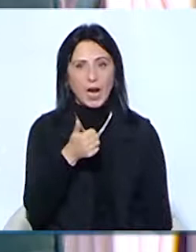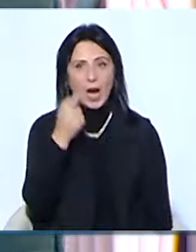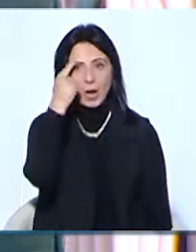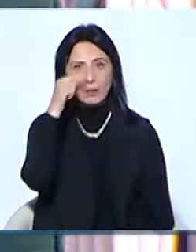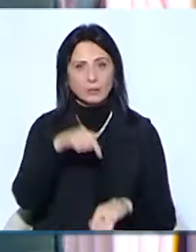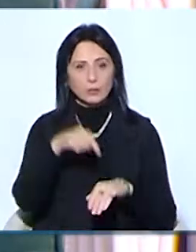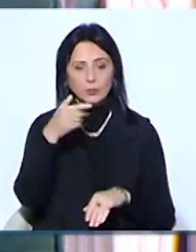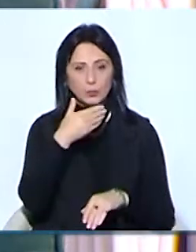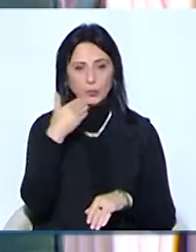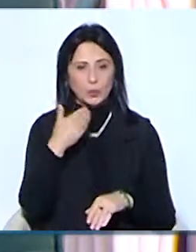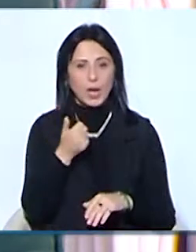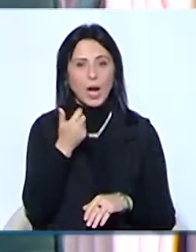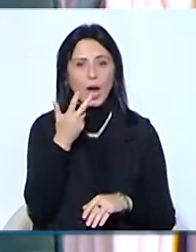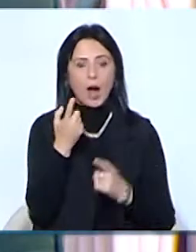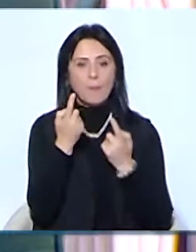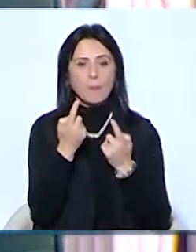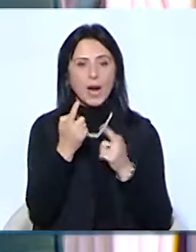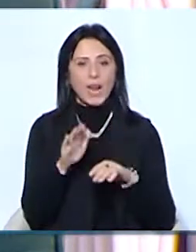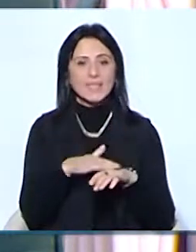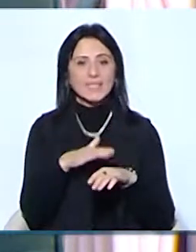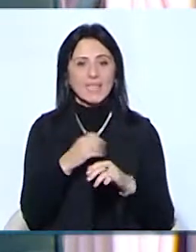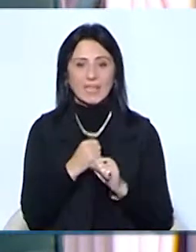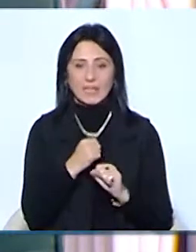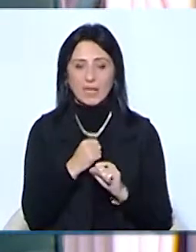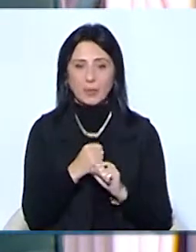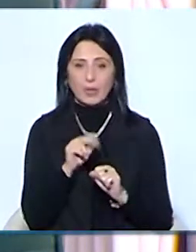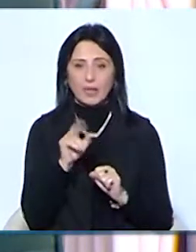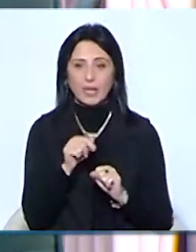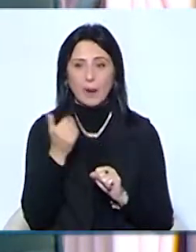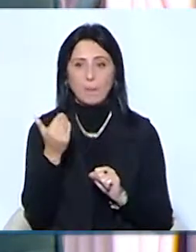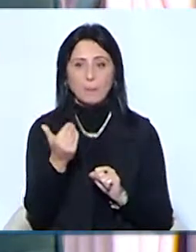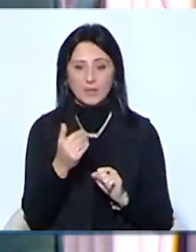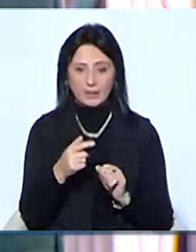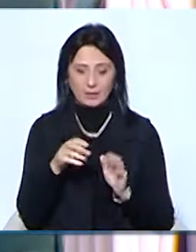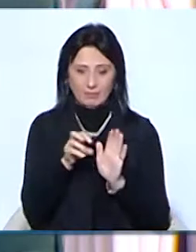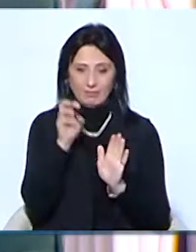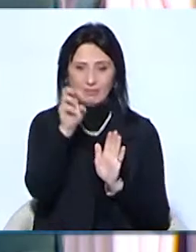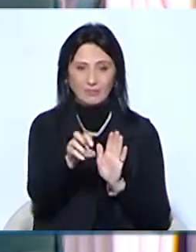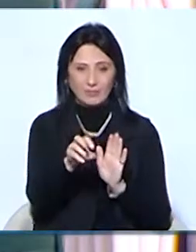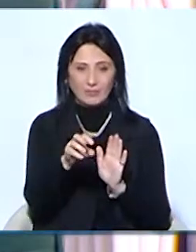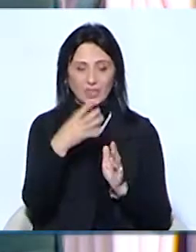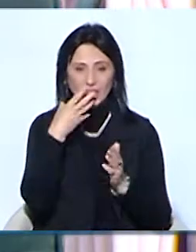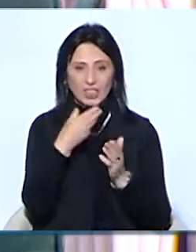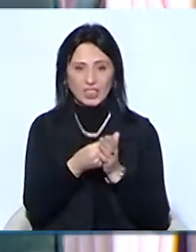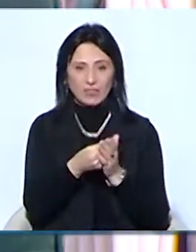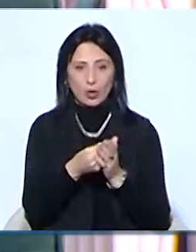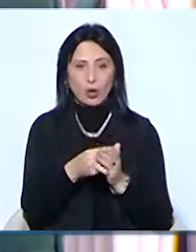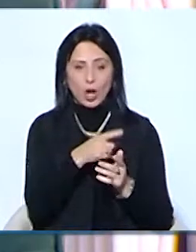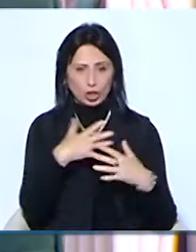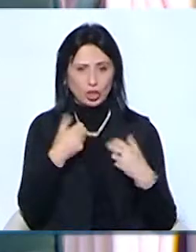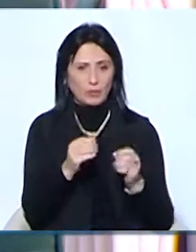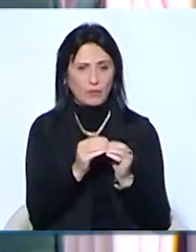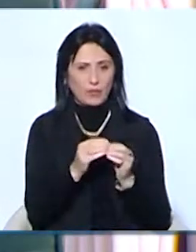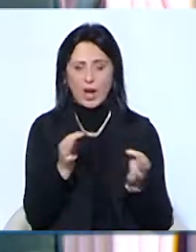აქვს გათვითცნობიერებული, რამხელა სიკეთეს აკეთებენ და მათი დონაციის შემდეგ ისინი ჯანმრთელები არიან,